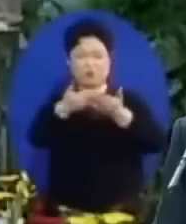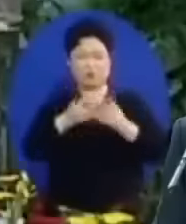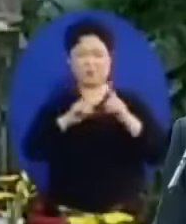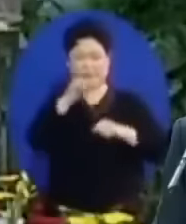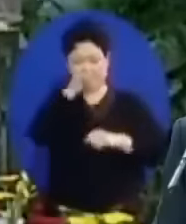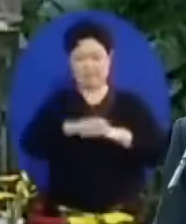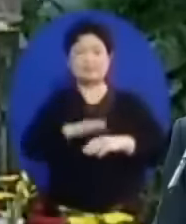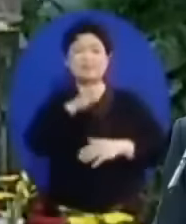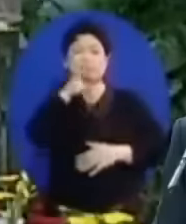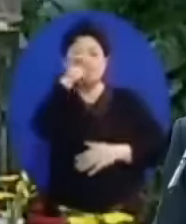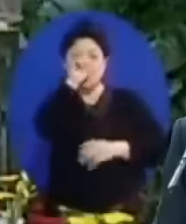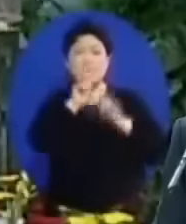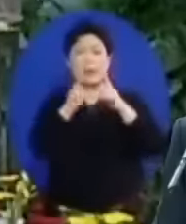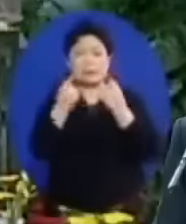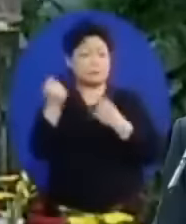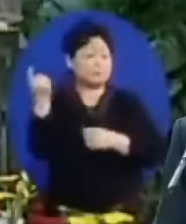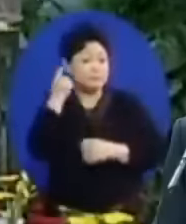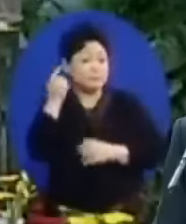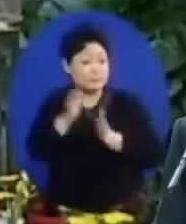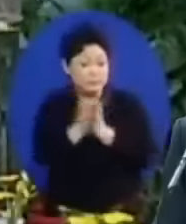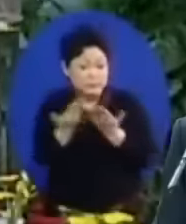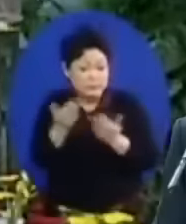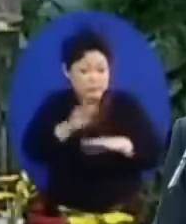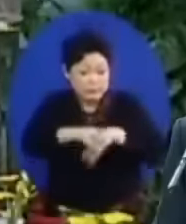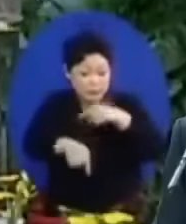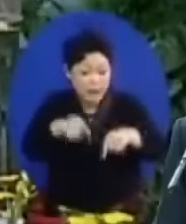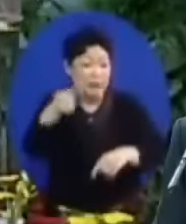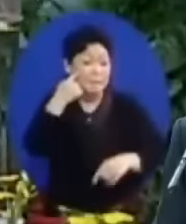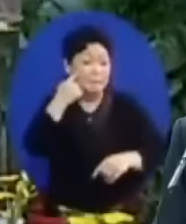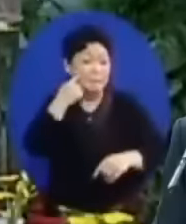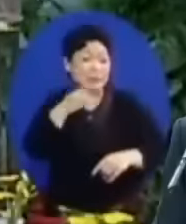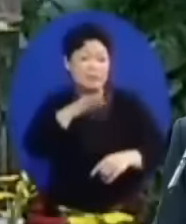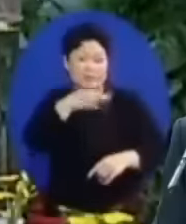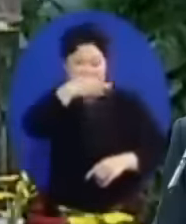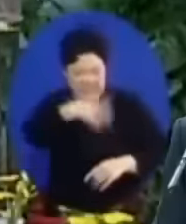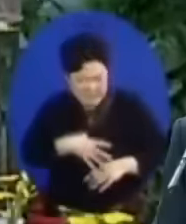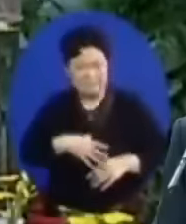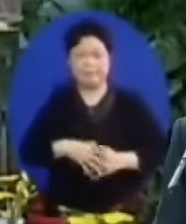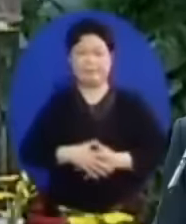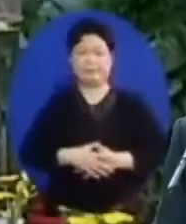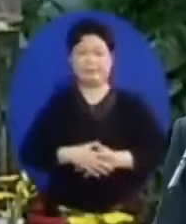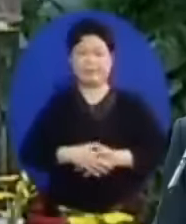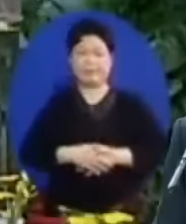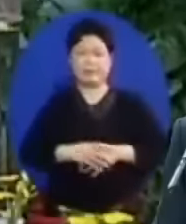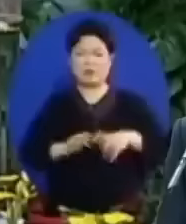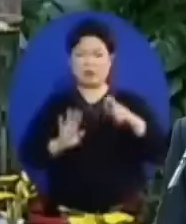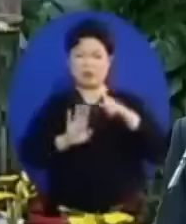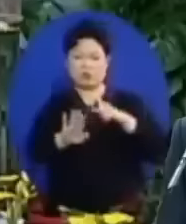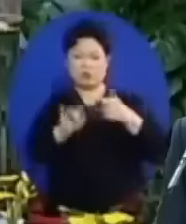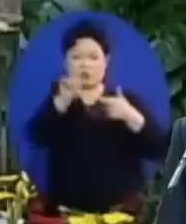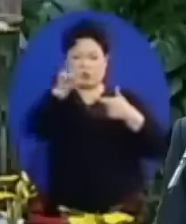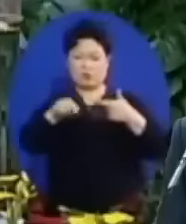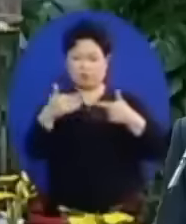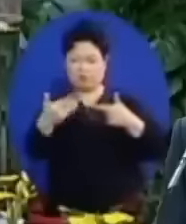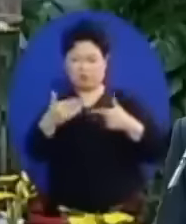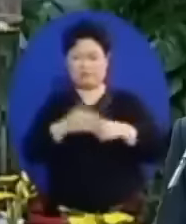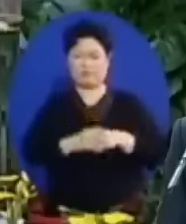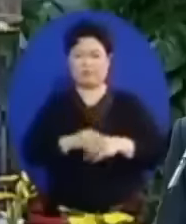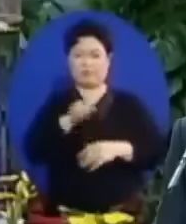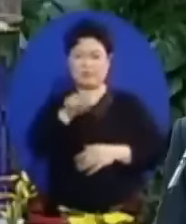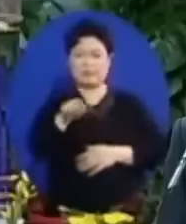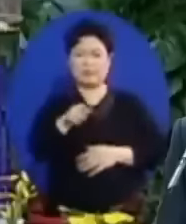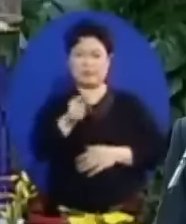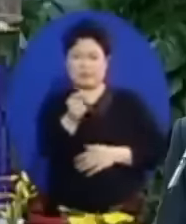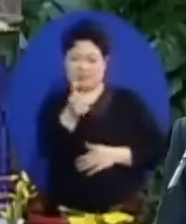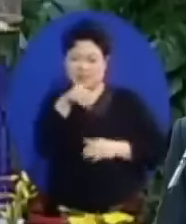참 좋은 말같이 들리지만 실천을 하라면 실천하기가 힘듭니다. 고린도후서 9장 6절로 9절에 이것이